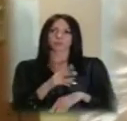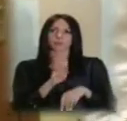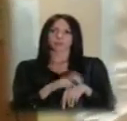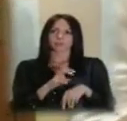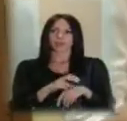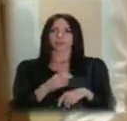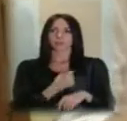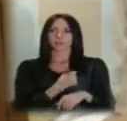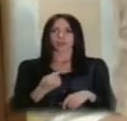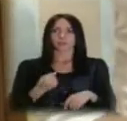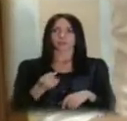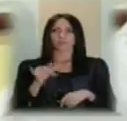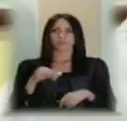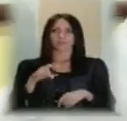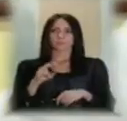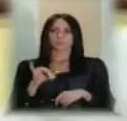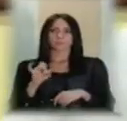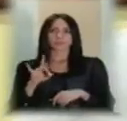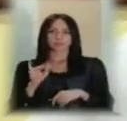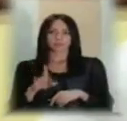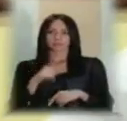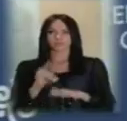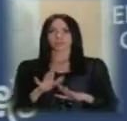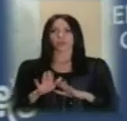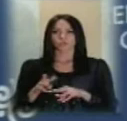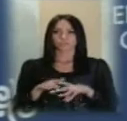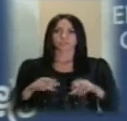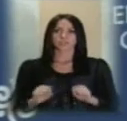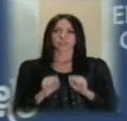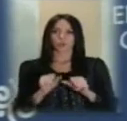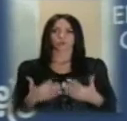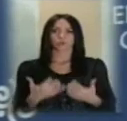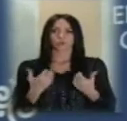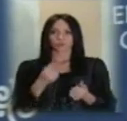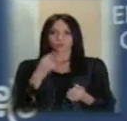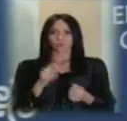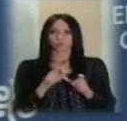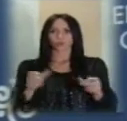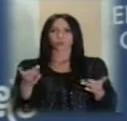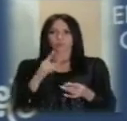Павло Ковтанюк, заступник міністра охорони здоров'я України. Людям треба знати основне – ті